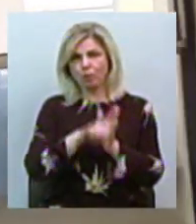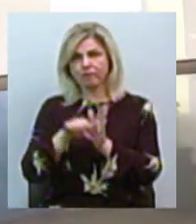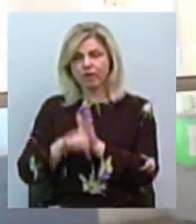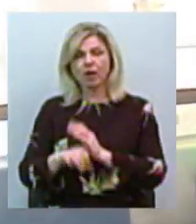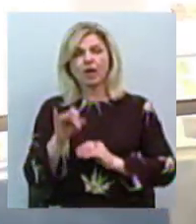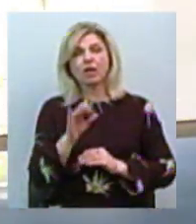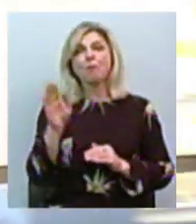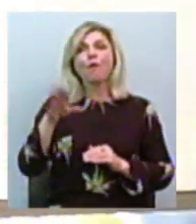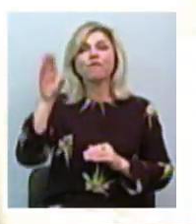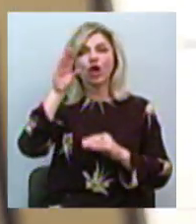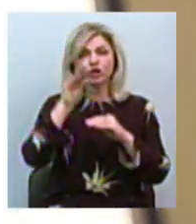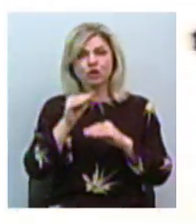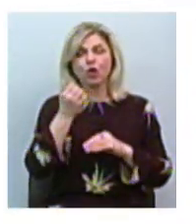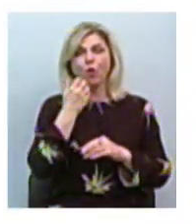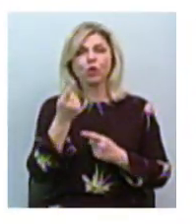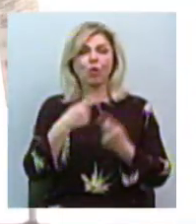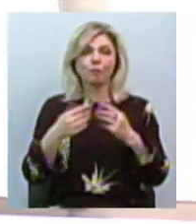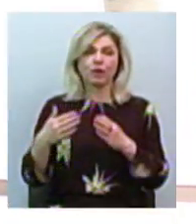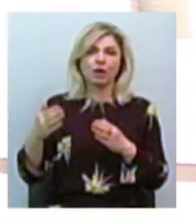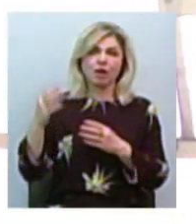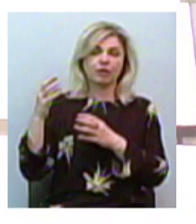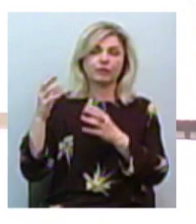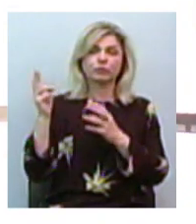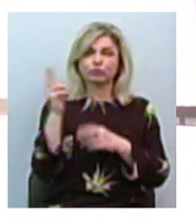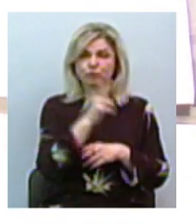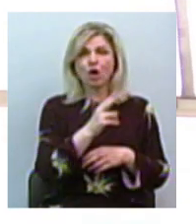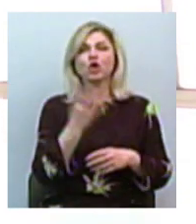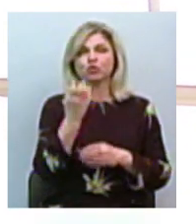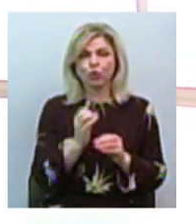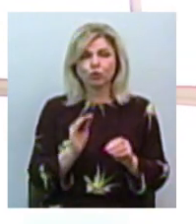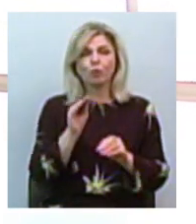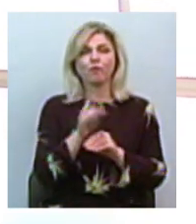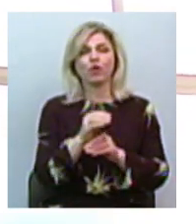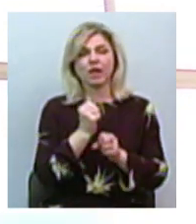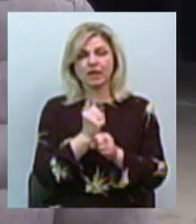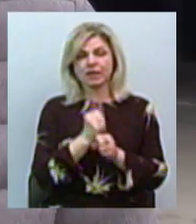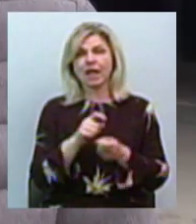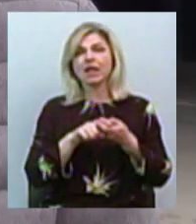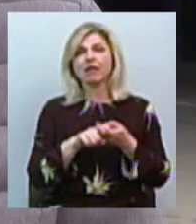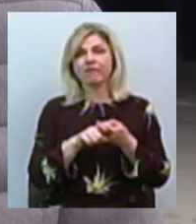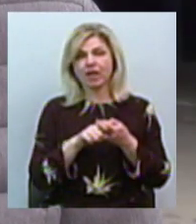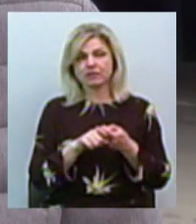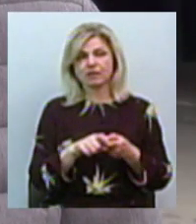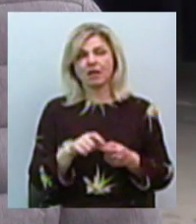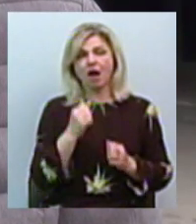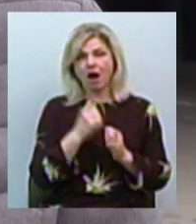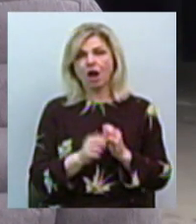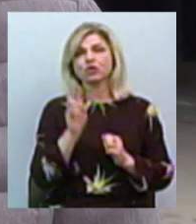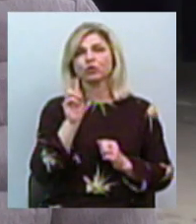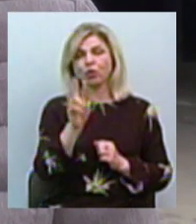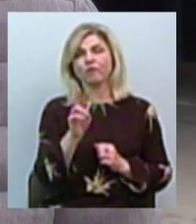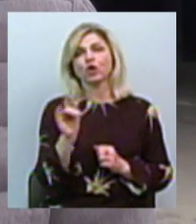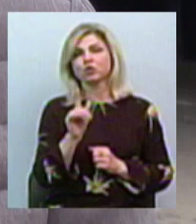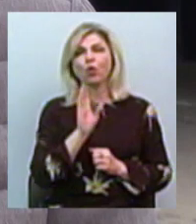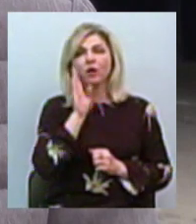вже ввечері після заїзду усіх транспортних засобів ми ще додатково проводимо дезінфекцію кожного транспортного засобу, так щоб вранці